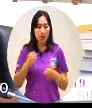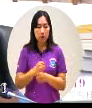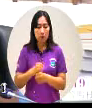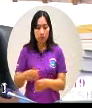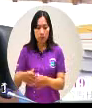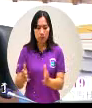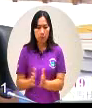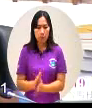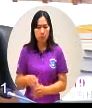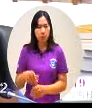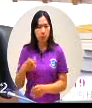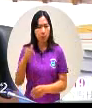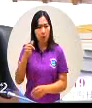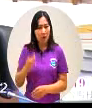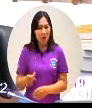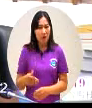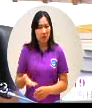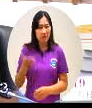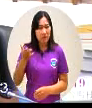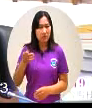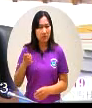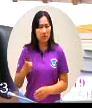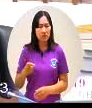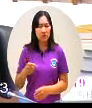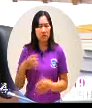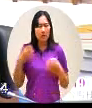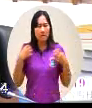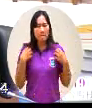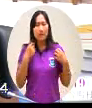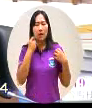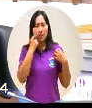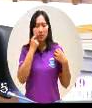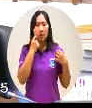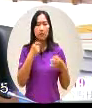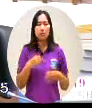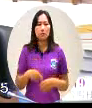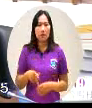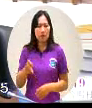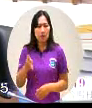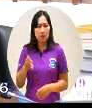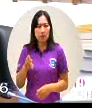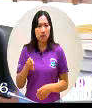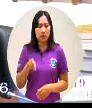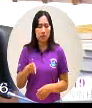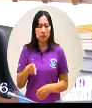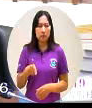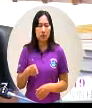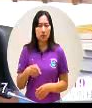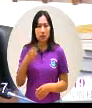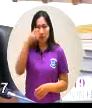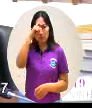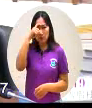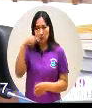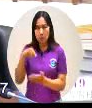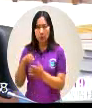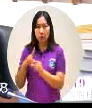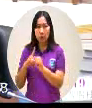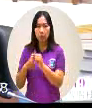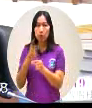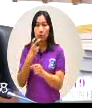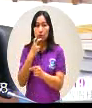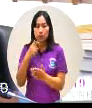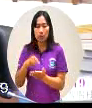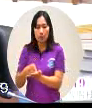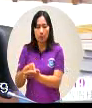要过来用吼，咱希望讲透过啊，请一个关系吼，来甲中央反映，这个125米啊，建立吼，啊，哪样该当